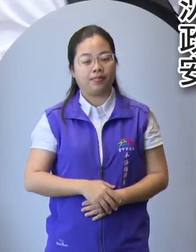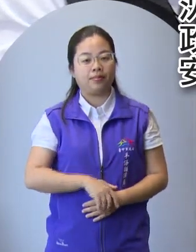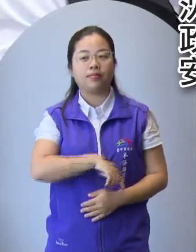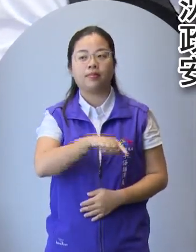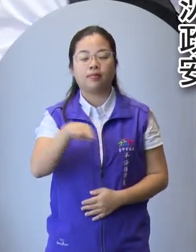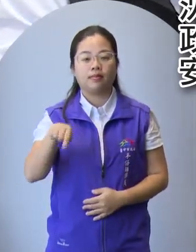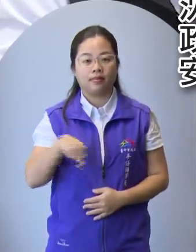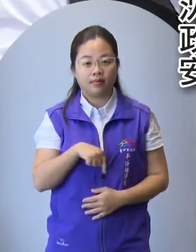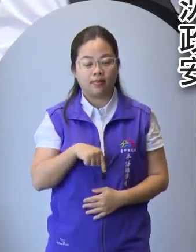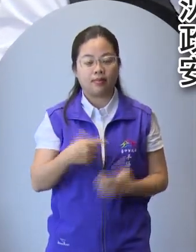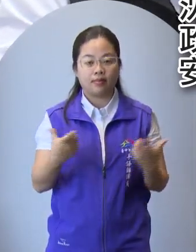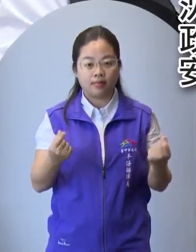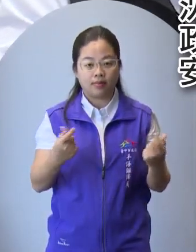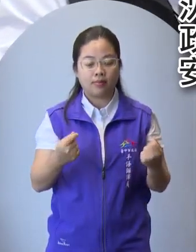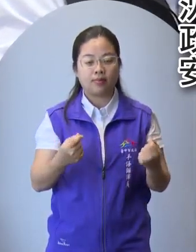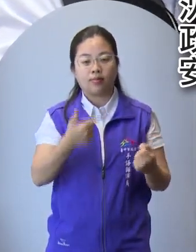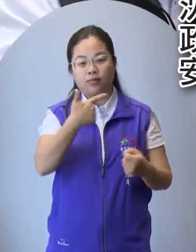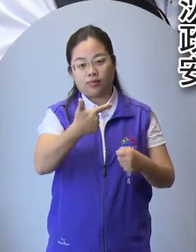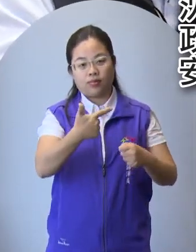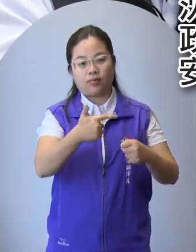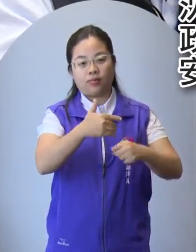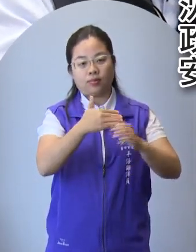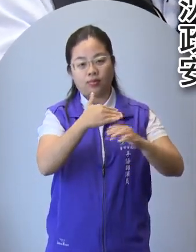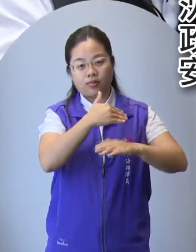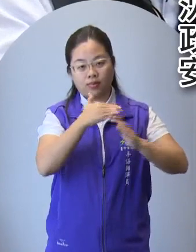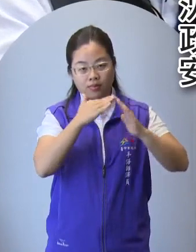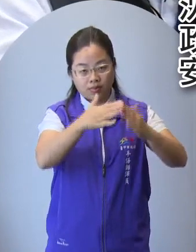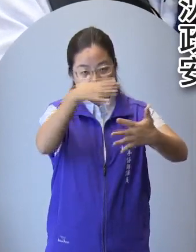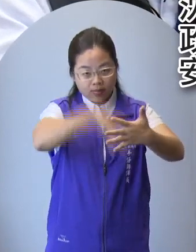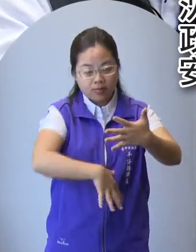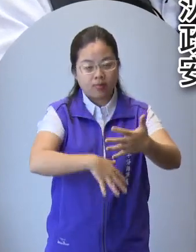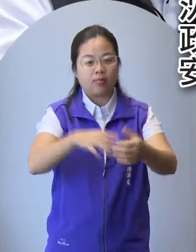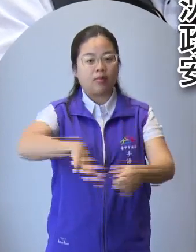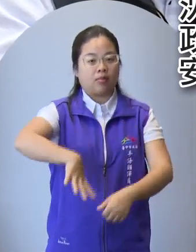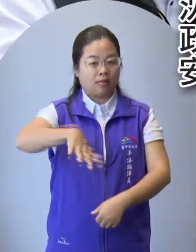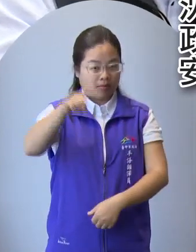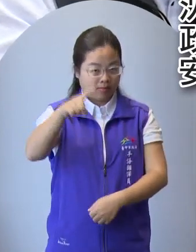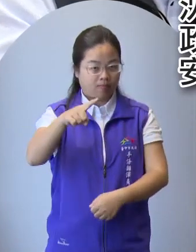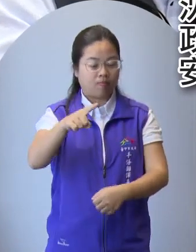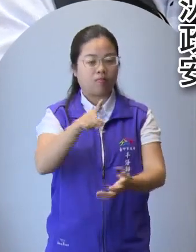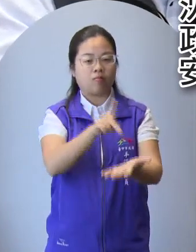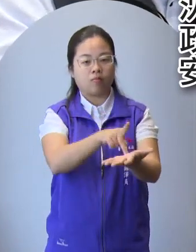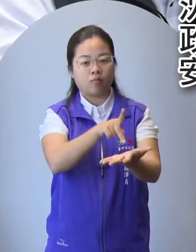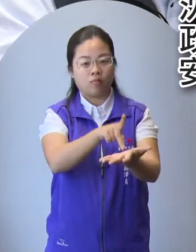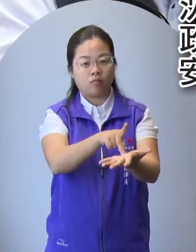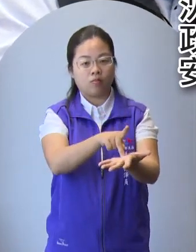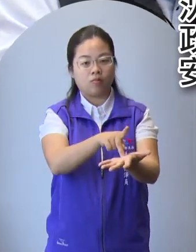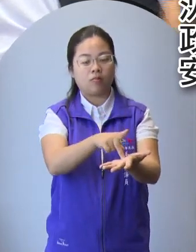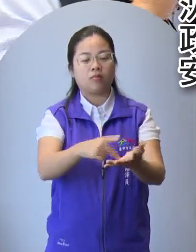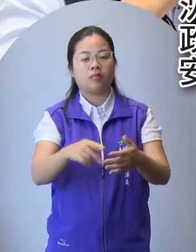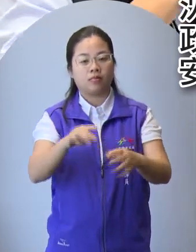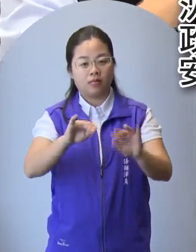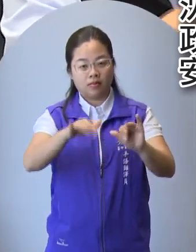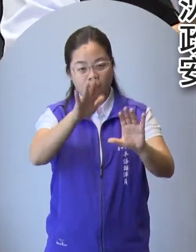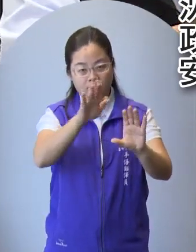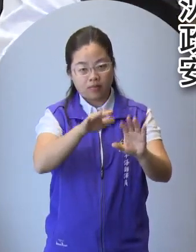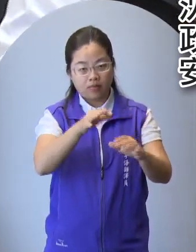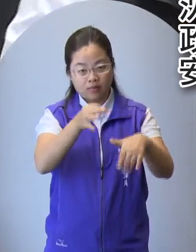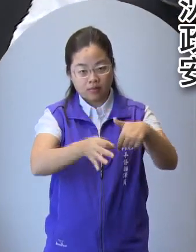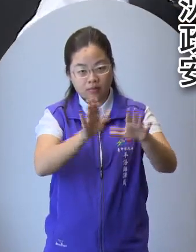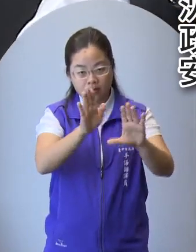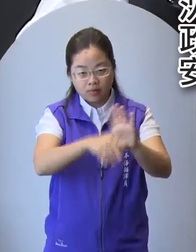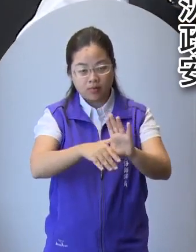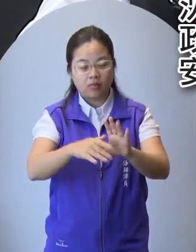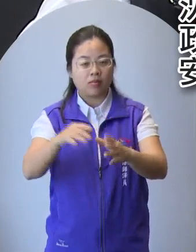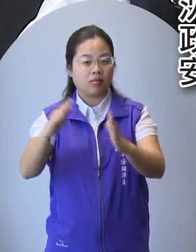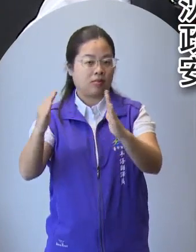在也是六都首推社会住宅兴办以及公益出租人出租房屋优惠地价税